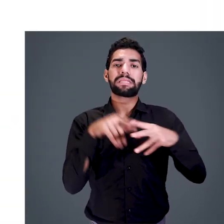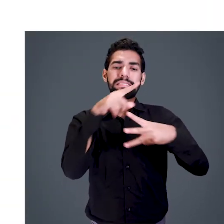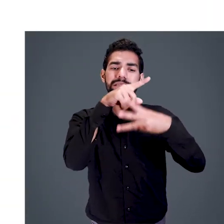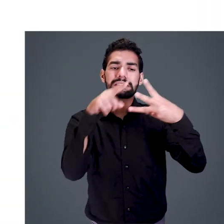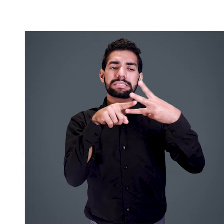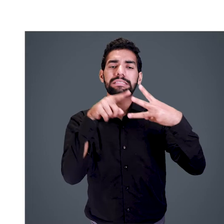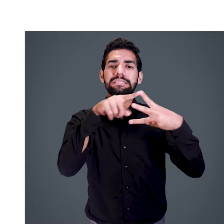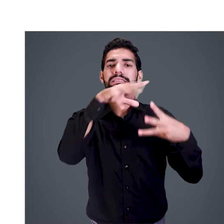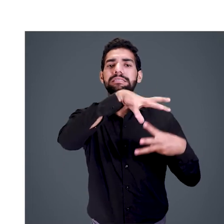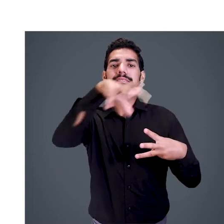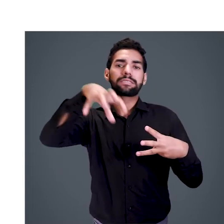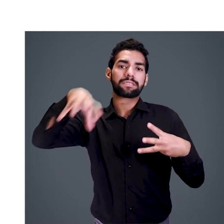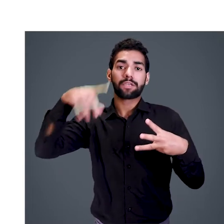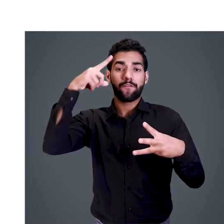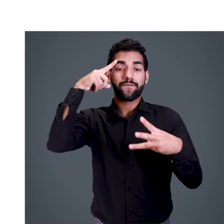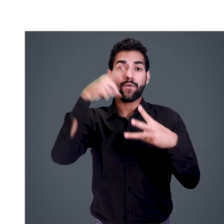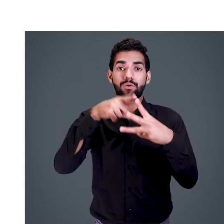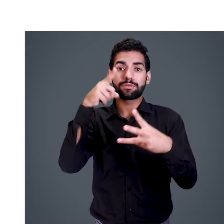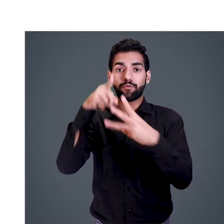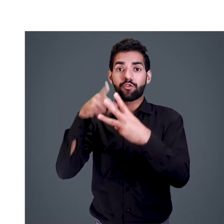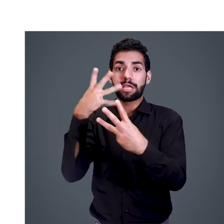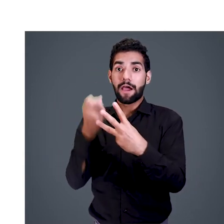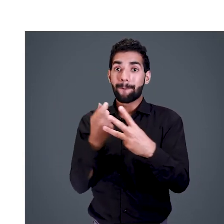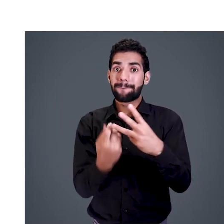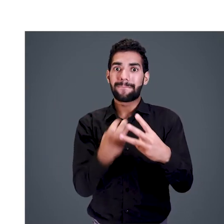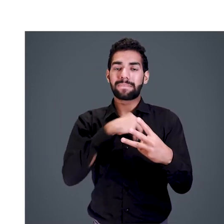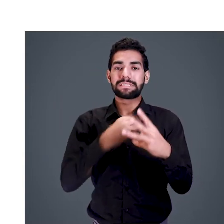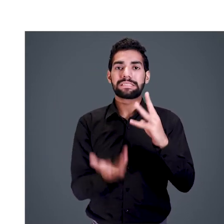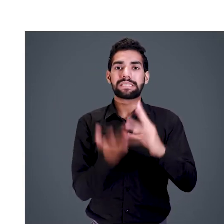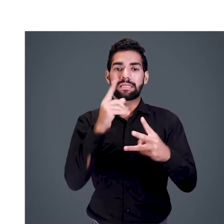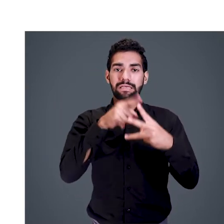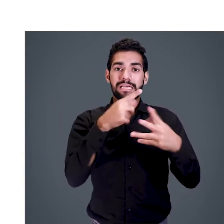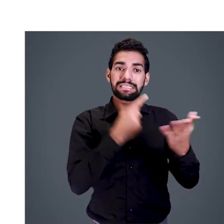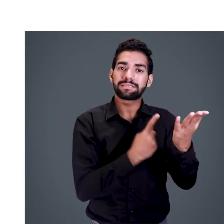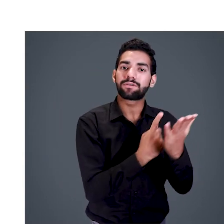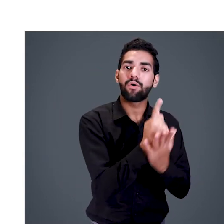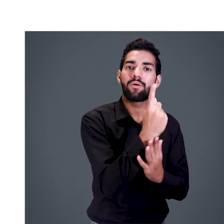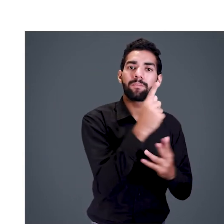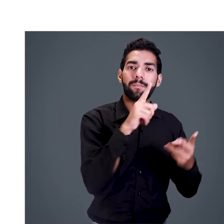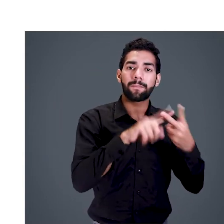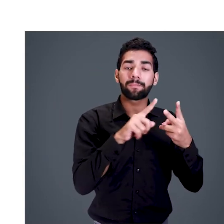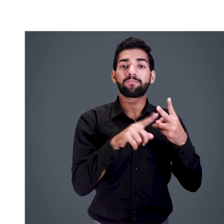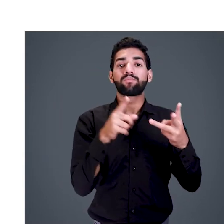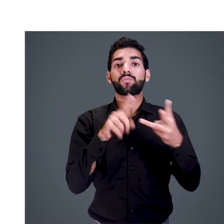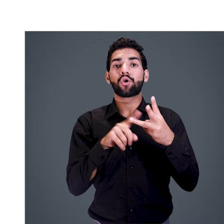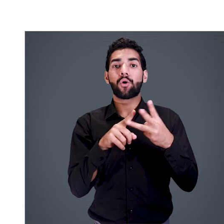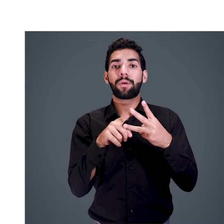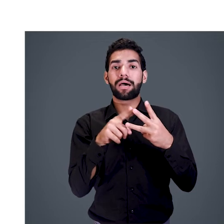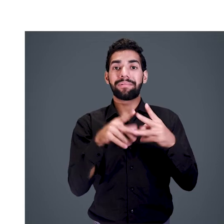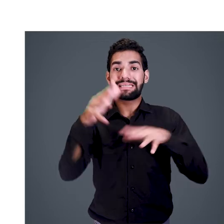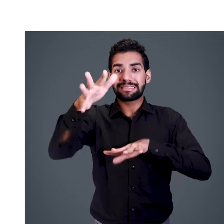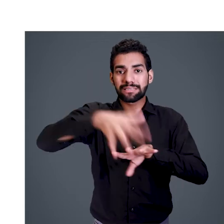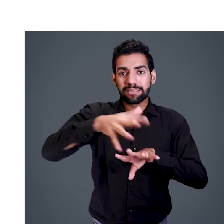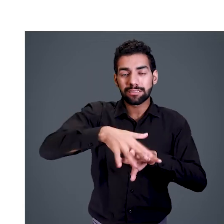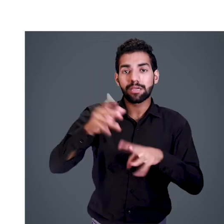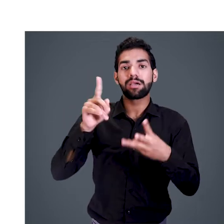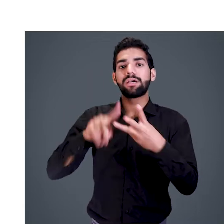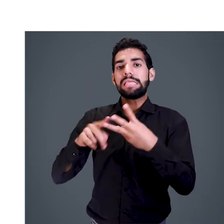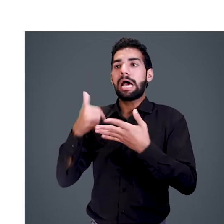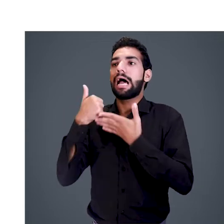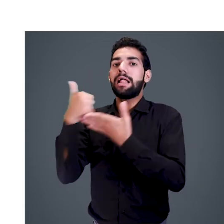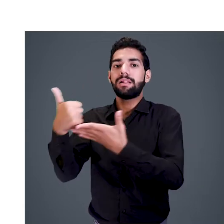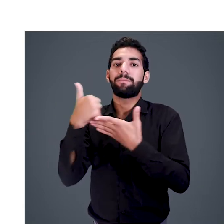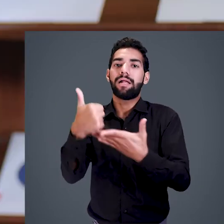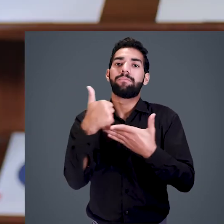پاکستان کے 3 میجر سیکٹرز ہیں. ایک آپ کا زراعت ہے، دیٹ از ایگریکلچر، ایک آپ کا انڈسٹری ہے، اور تیسرا آپ کا